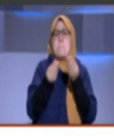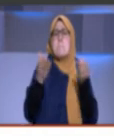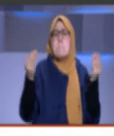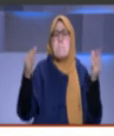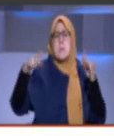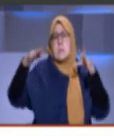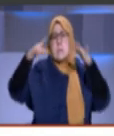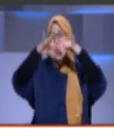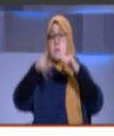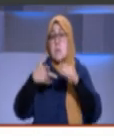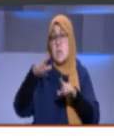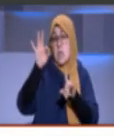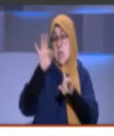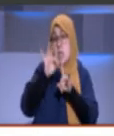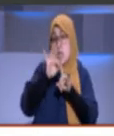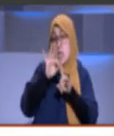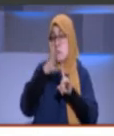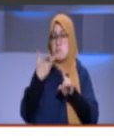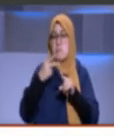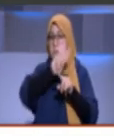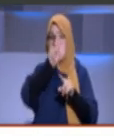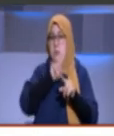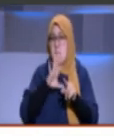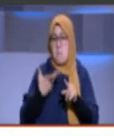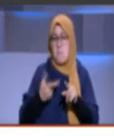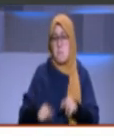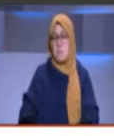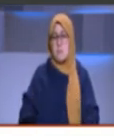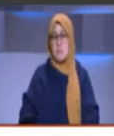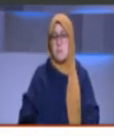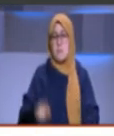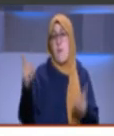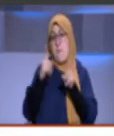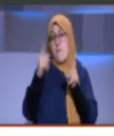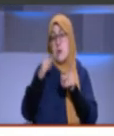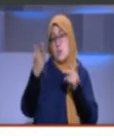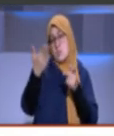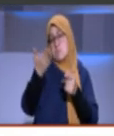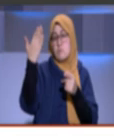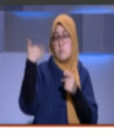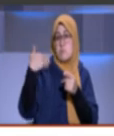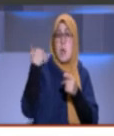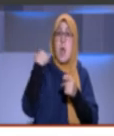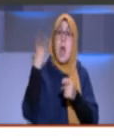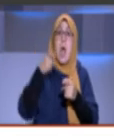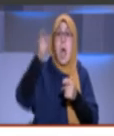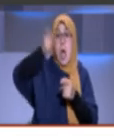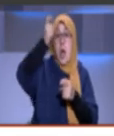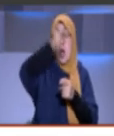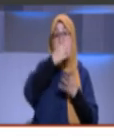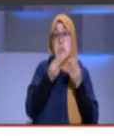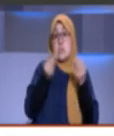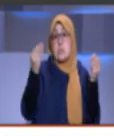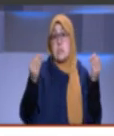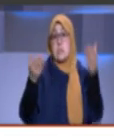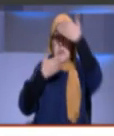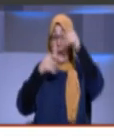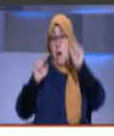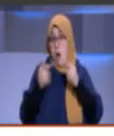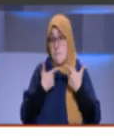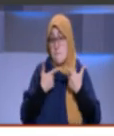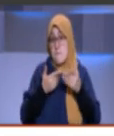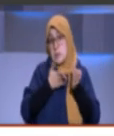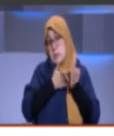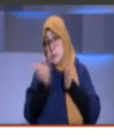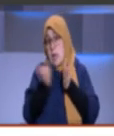أو أن البعض بيقول أنه الأميرية في فترة من الفترات كانت بها عدد كبير من السلفيين والجهاديين؟